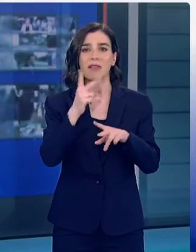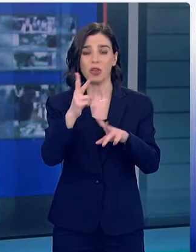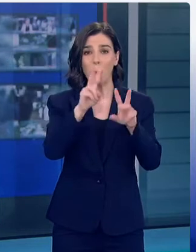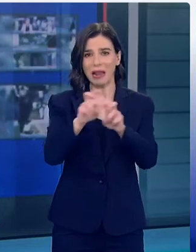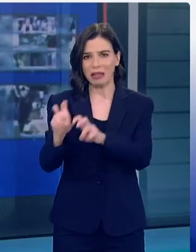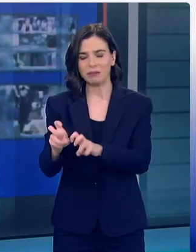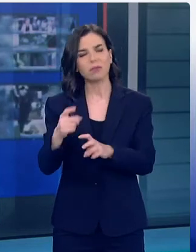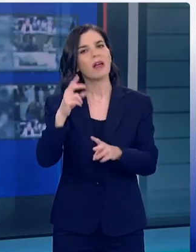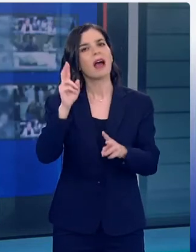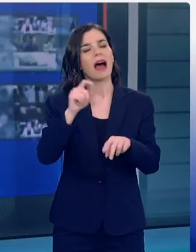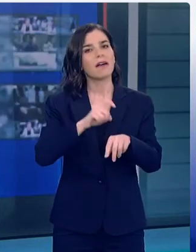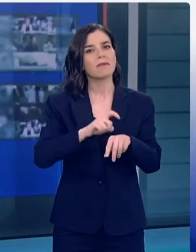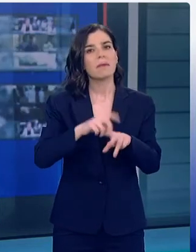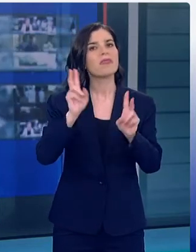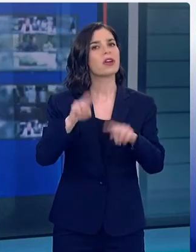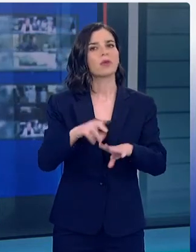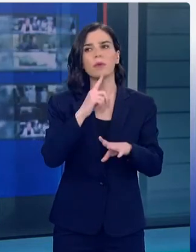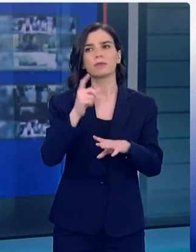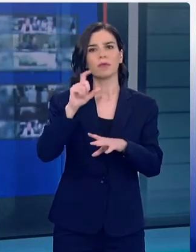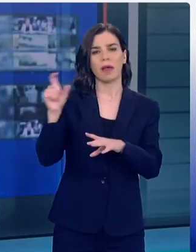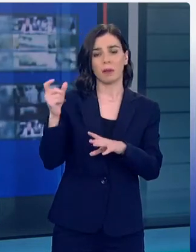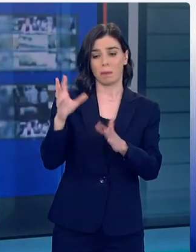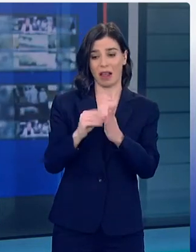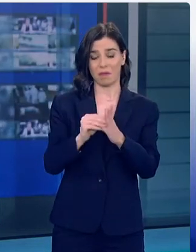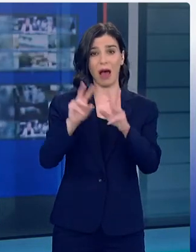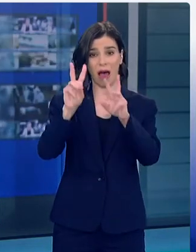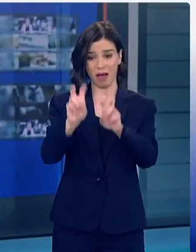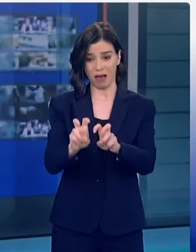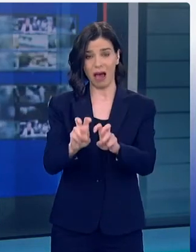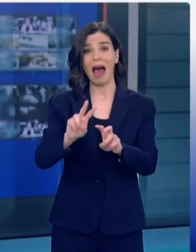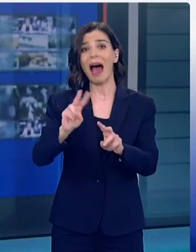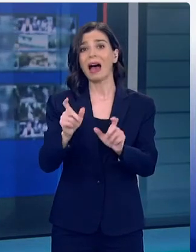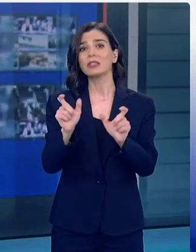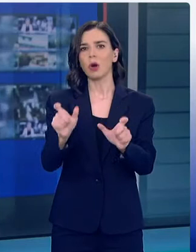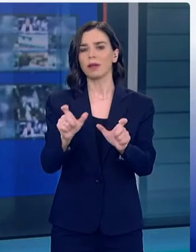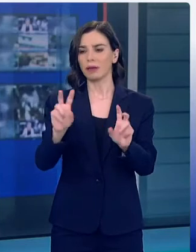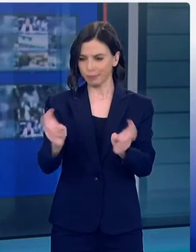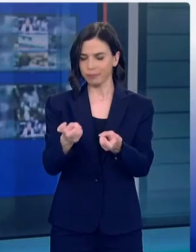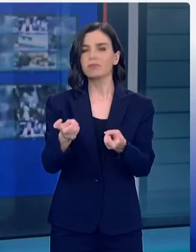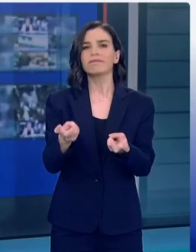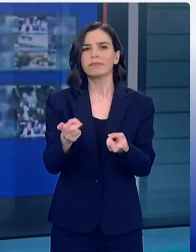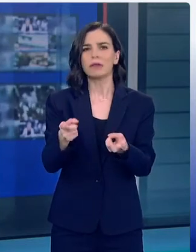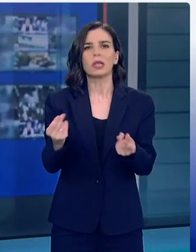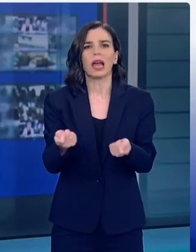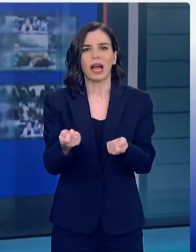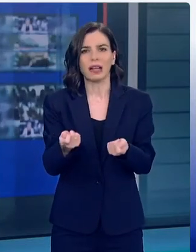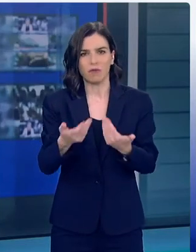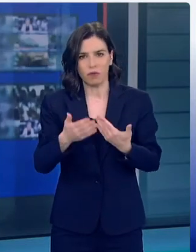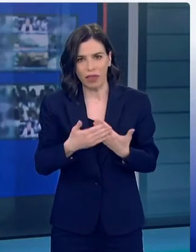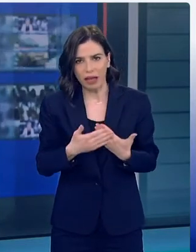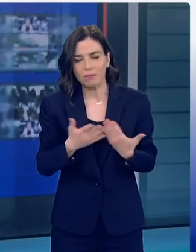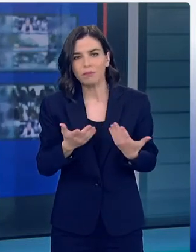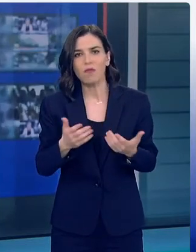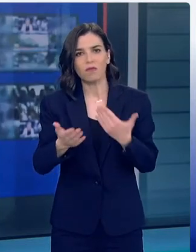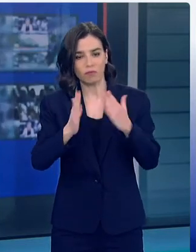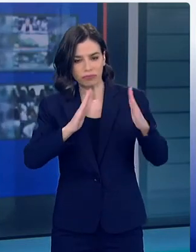όπως σας είπα και την προηγούμενη εβδομάδα, αν τα ανιχνευόμενα αντισώματα θα μας προστατέψουν και για πόσο καιρό. Και δεύτερον,